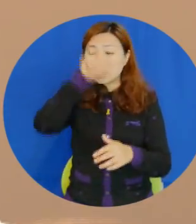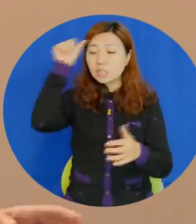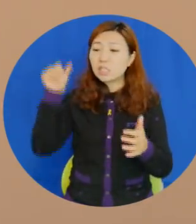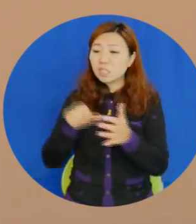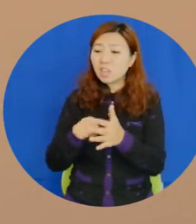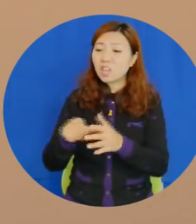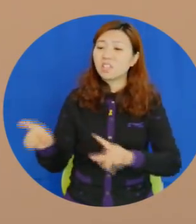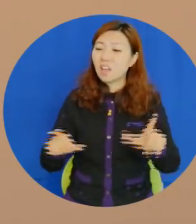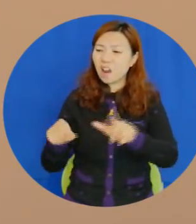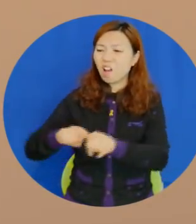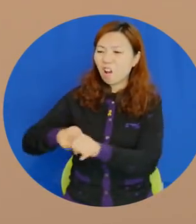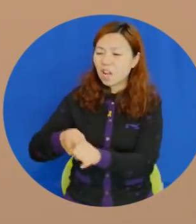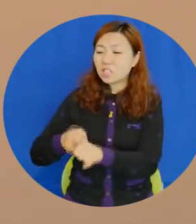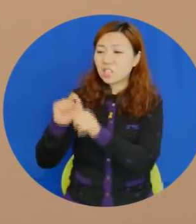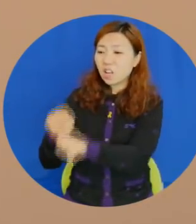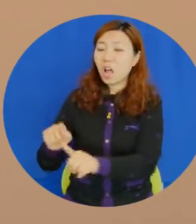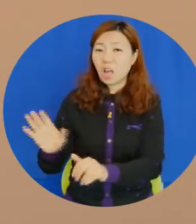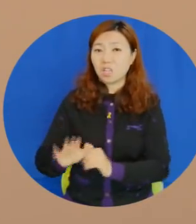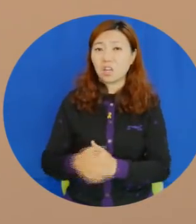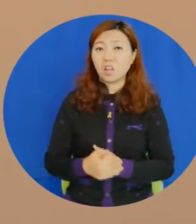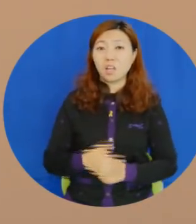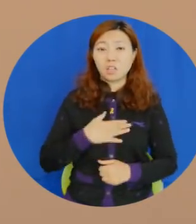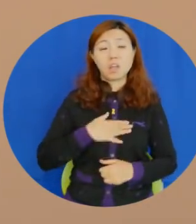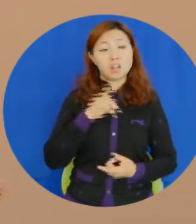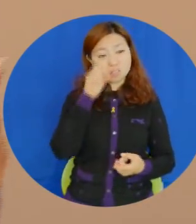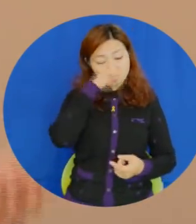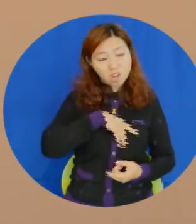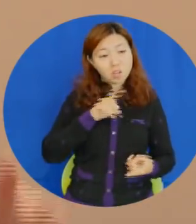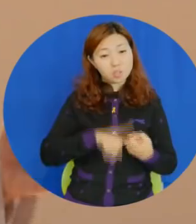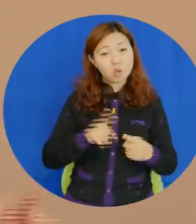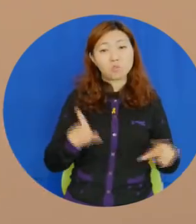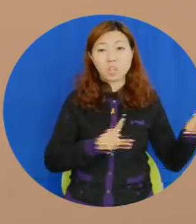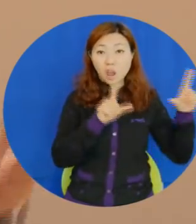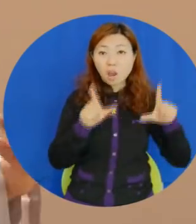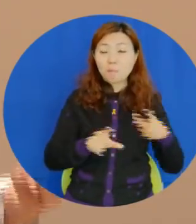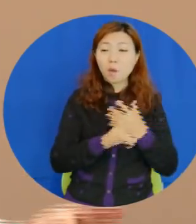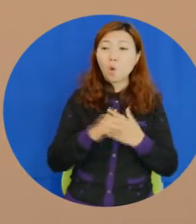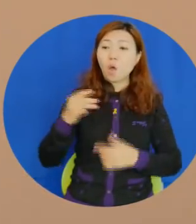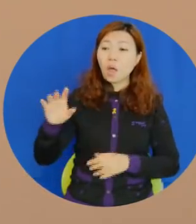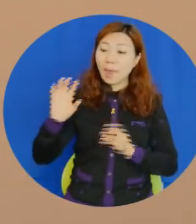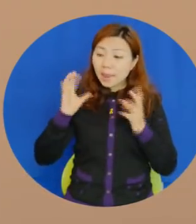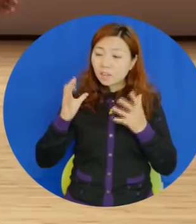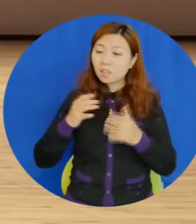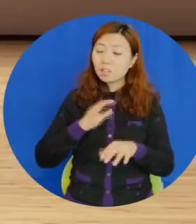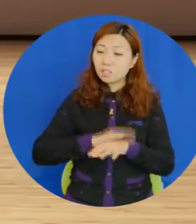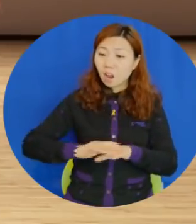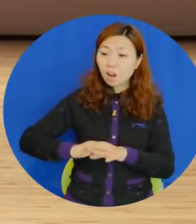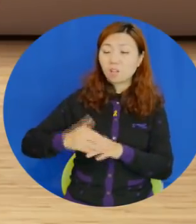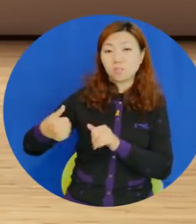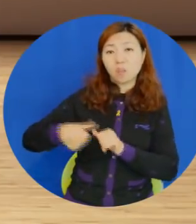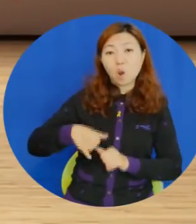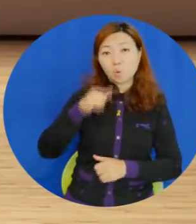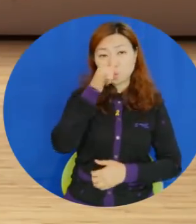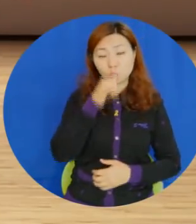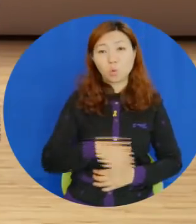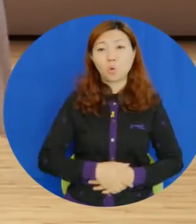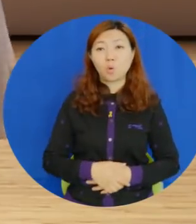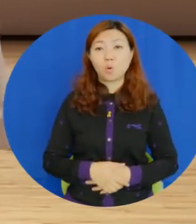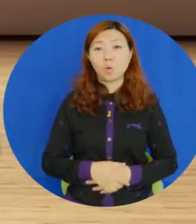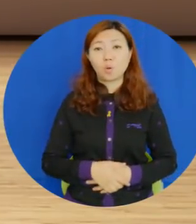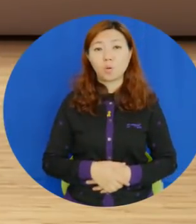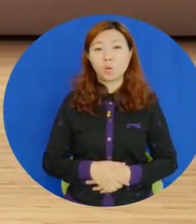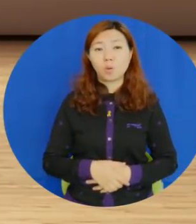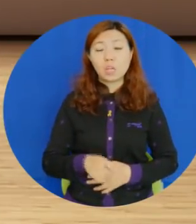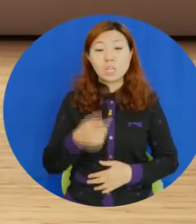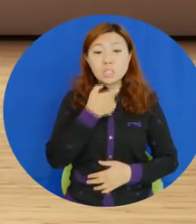자식한테 너도 이래 살아라 강제하는 건 아니잖아. 내가 이렇게 살면 애도 그렇게 따라 사는 거고 자기가 그거 커서 마음에 안 들면